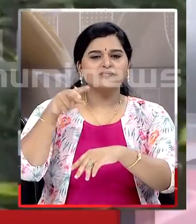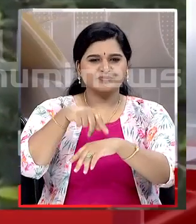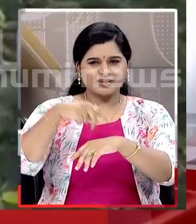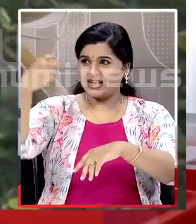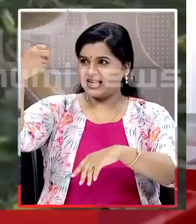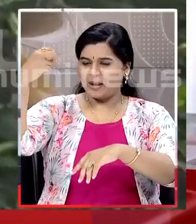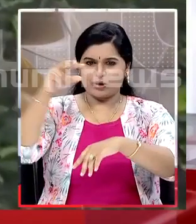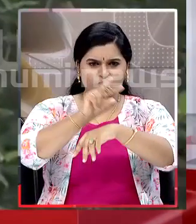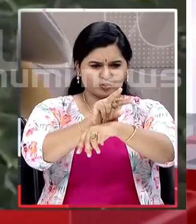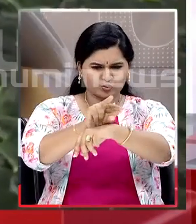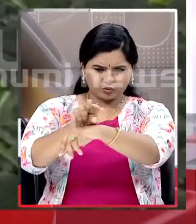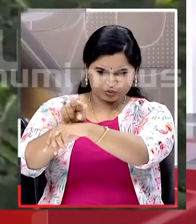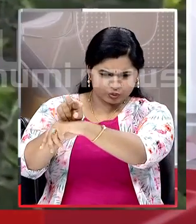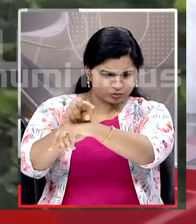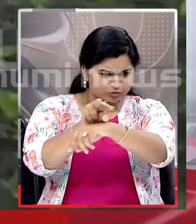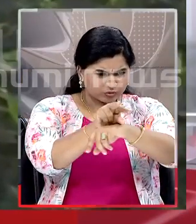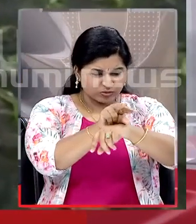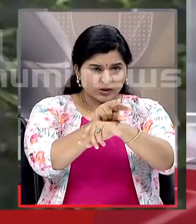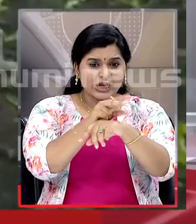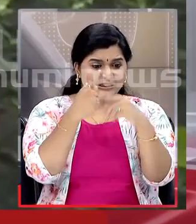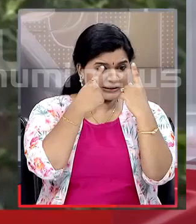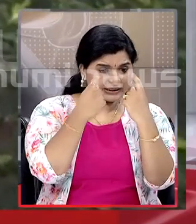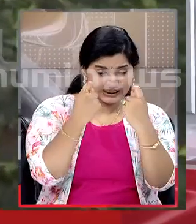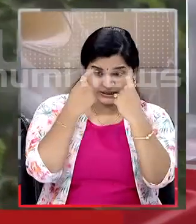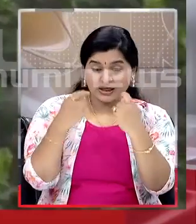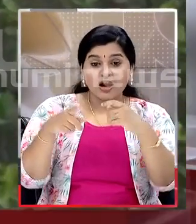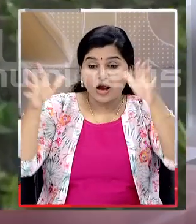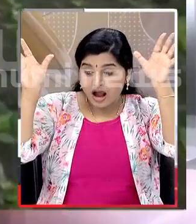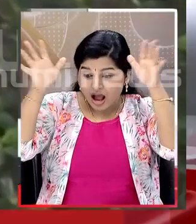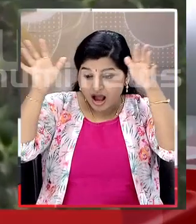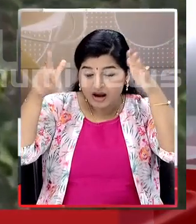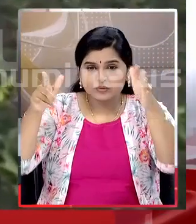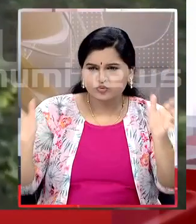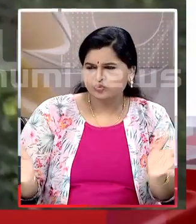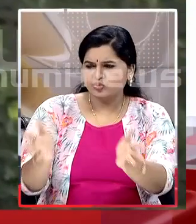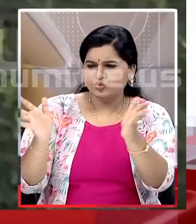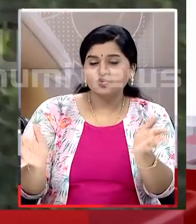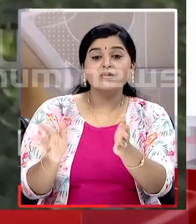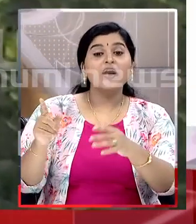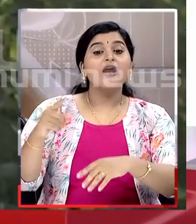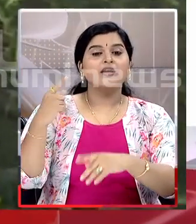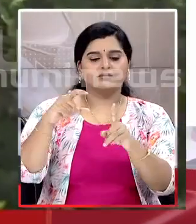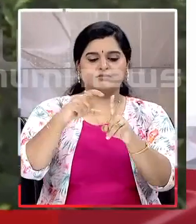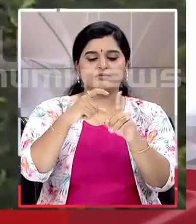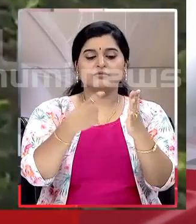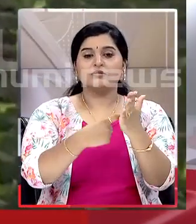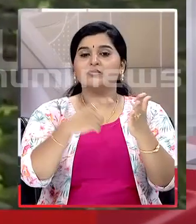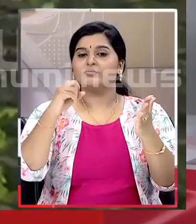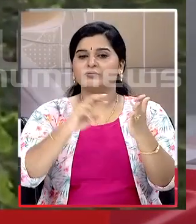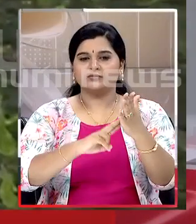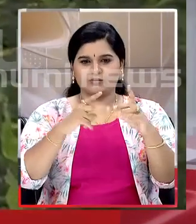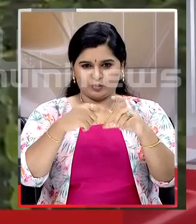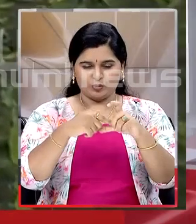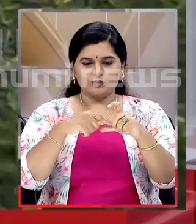ഡ്രോൺ എന്നുള്ള ദൃശ്യങ്ങളാണ് ഇപ്പോൾ ലഭിക്കുന്നത്. ഈ കാട്ടാനകൾ തുരത്തി വിടുന്ന സമയത്ത് ഡ്രോൺ ഉപയോഗിച്ച് ഇതിന്റെ ദൃശ്യങ്ങൾ വനപാലകർ